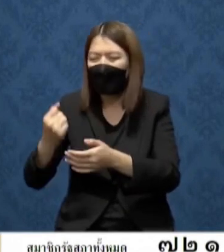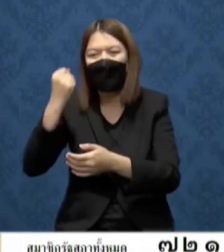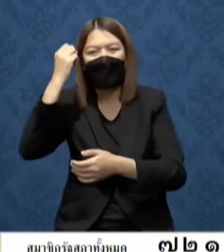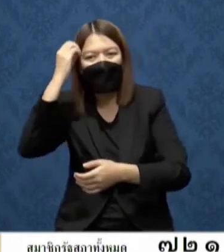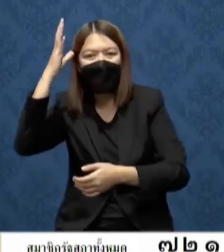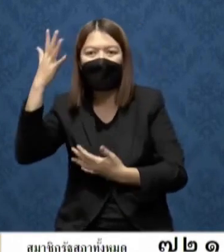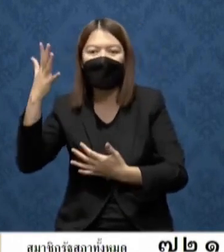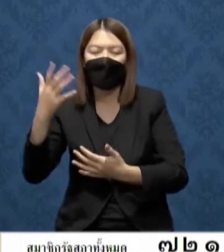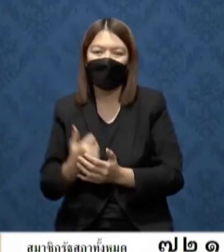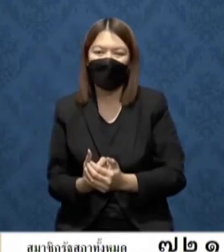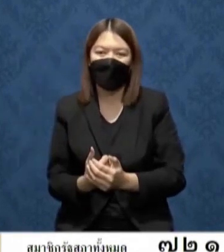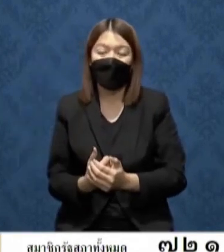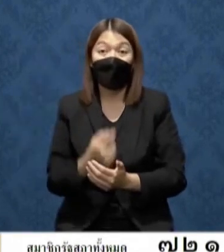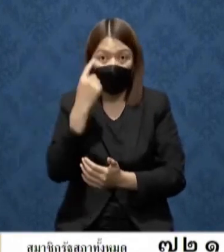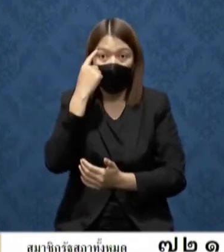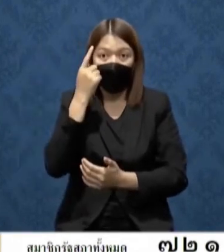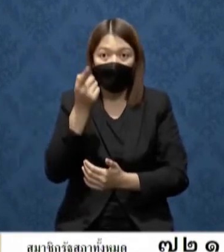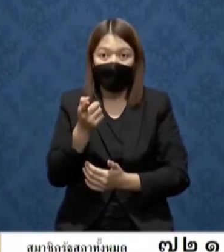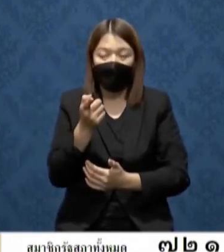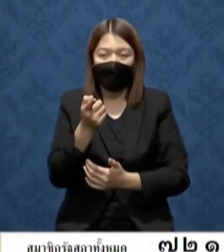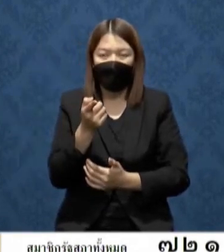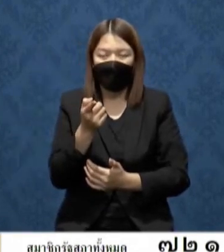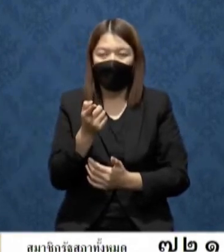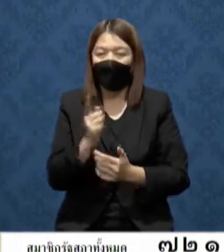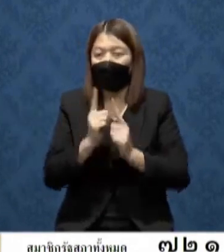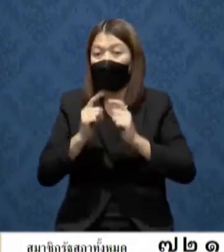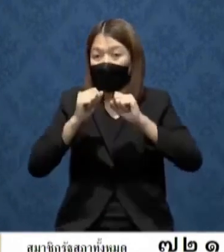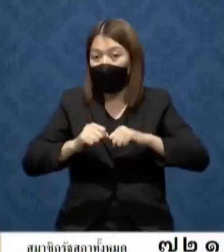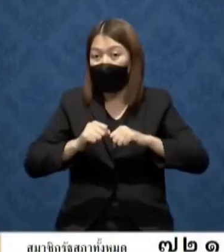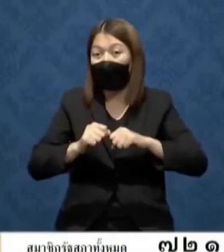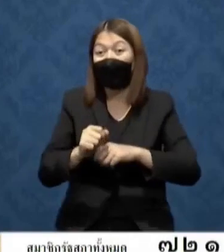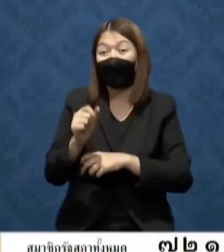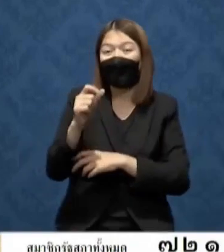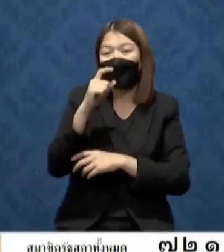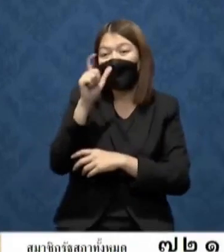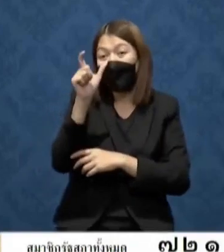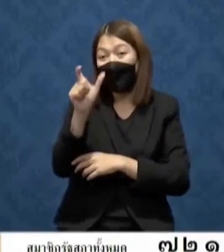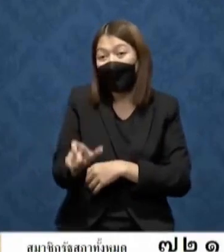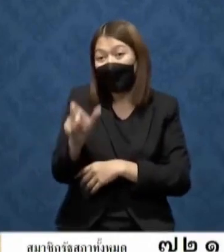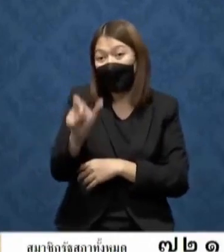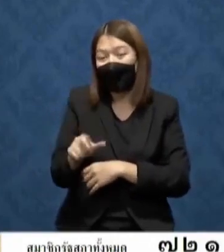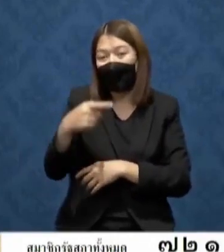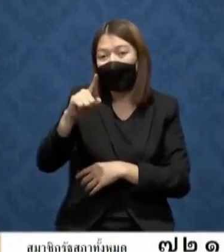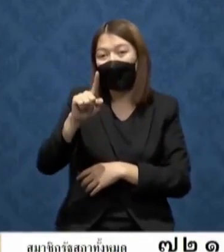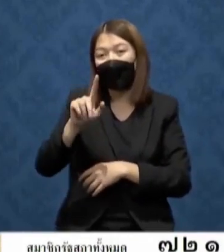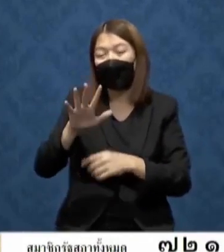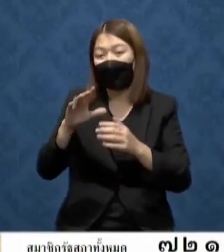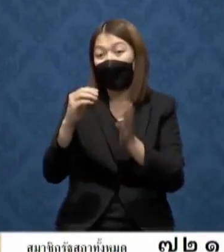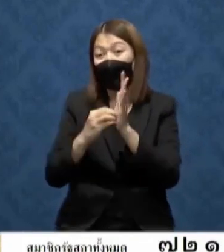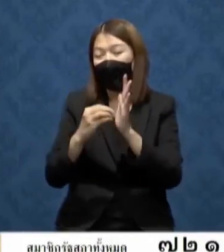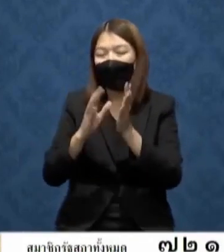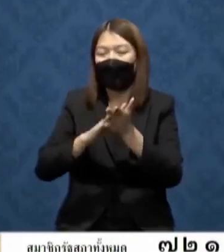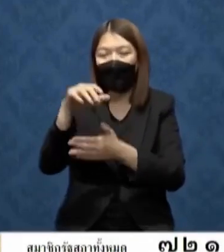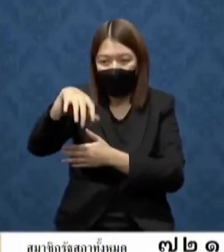จ้ไครับParis Agreementข้อตกลงปารีดประเทศทพัฒนาแล้ว ต้กทจะปลอยเงินมาให้ประ